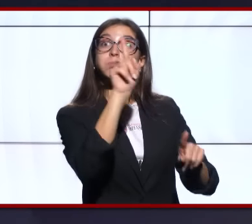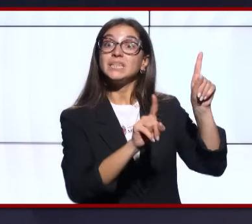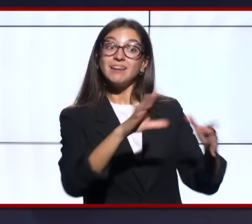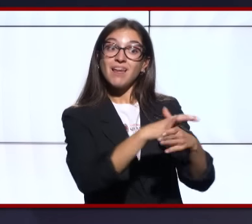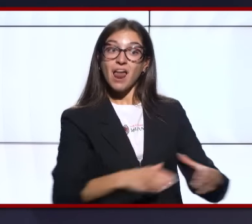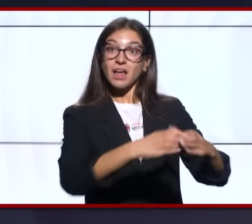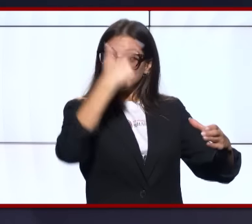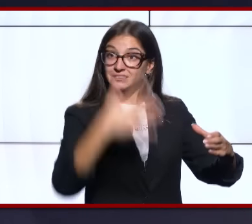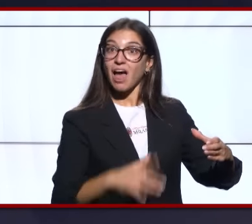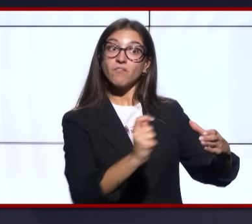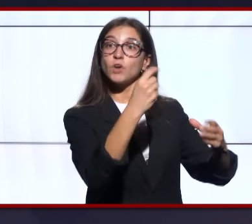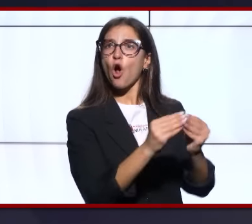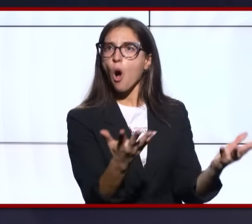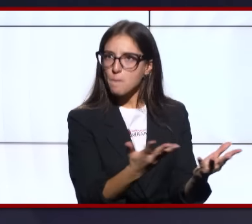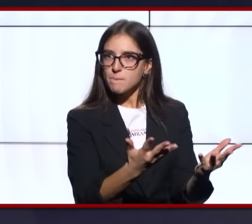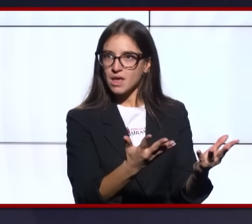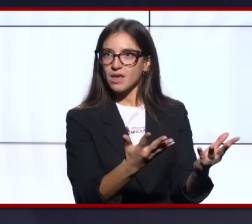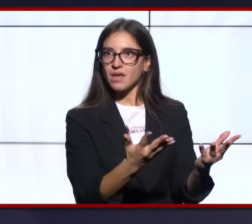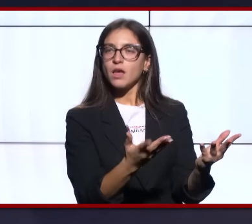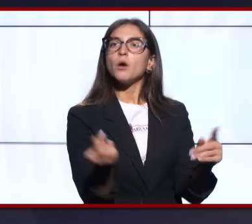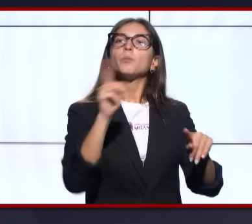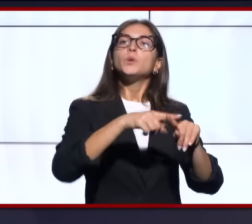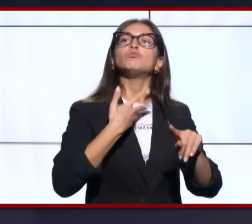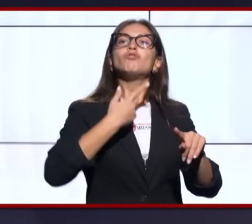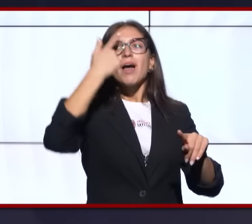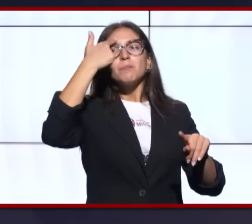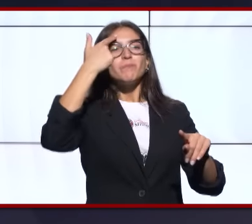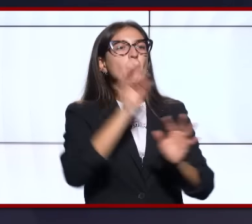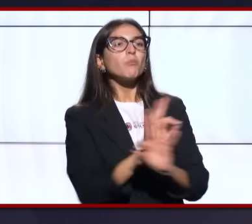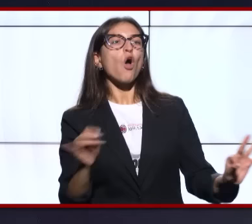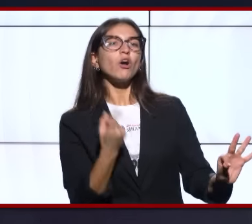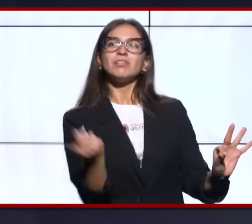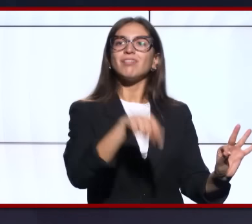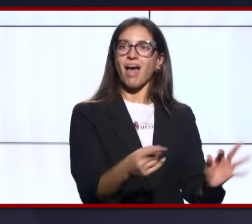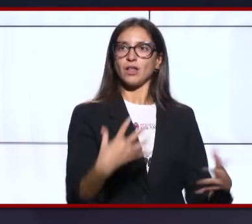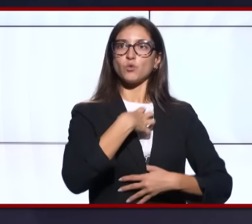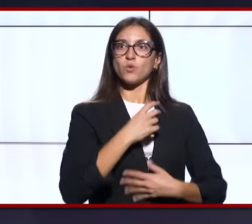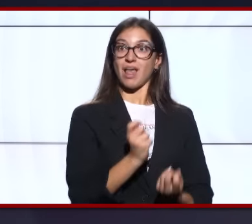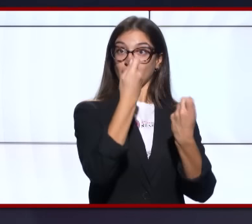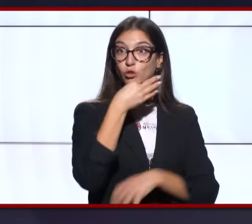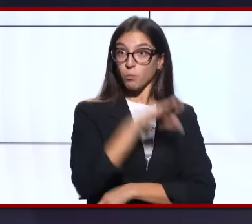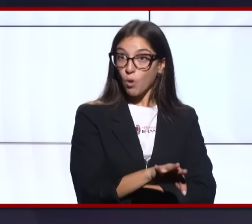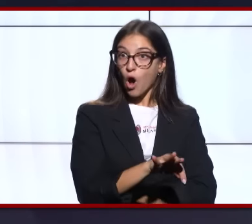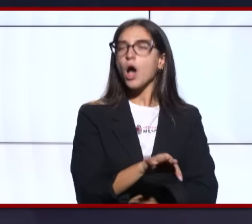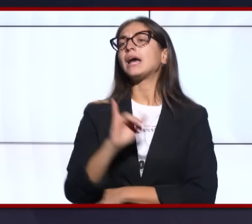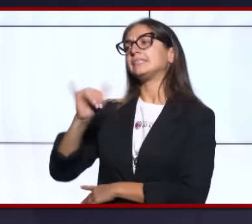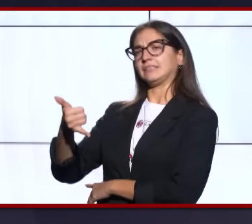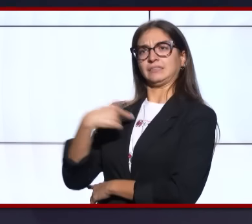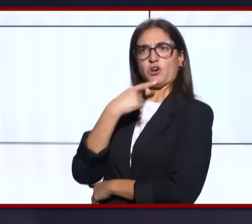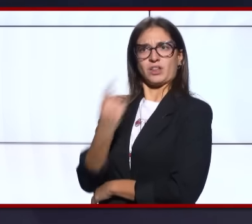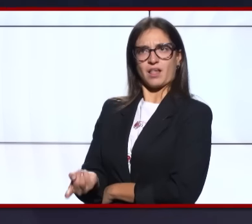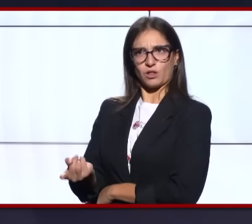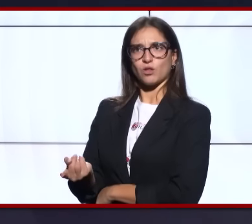squadra come società e se ha la mentalità per poter vincere lo scudetto Sì io ho detto qui Che che